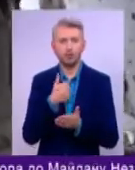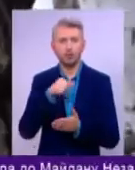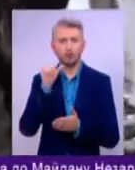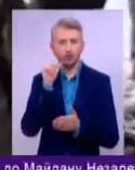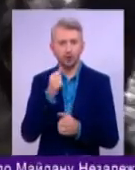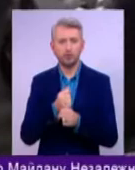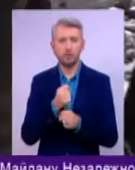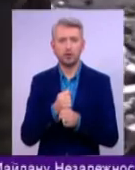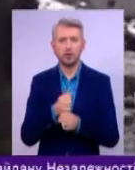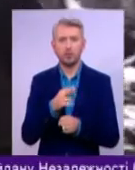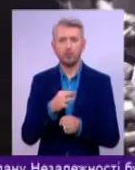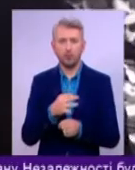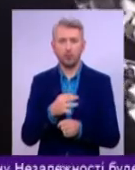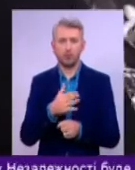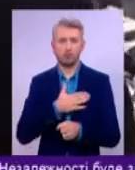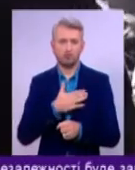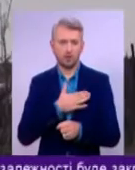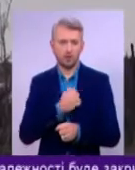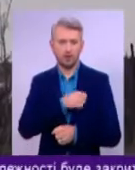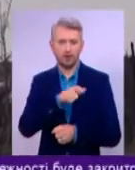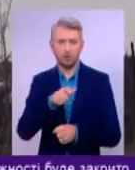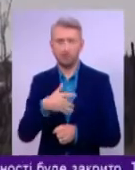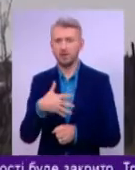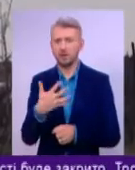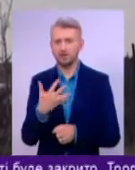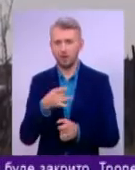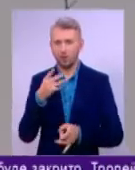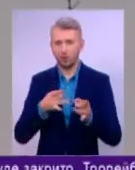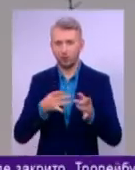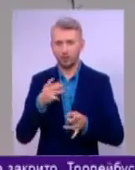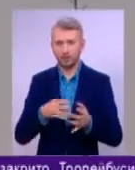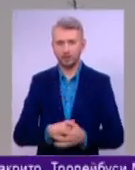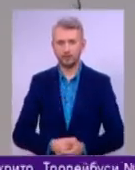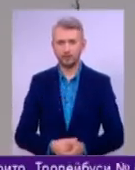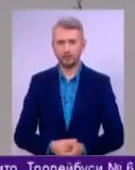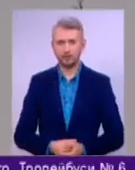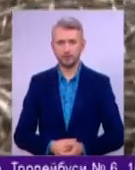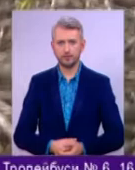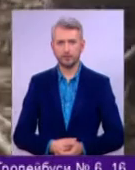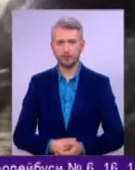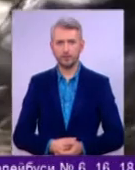вчора здійснили по оборонних укріпленнях Збройних сил України 55 обстрілів.